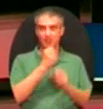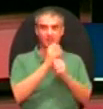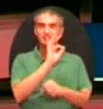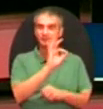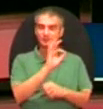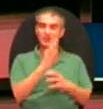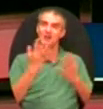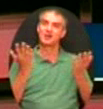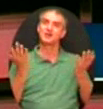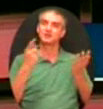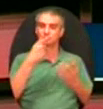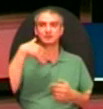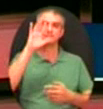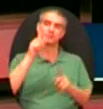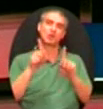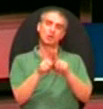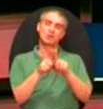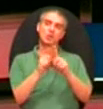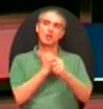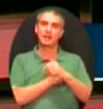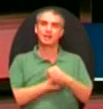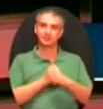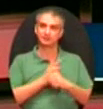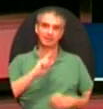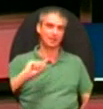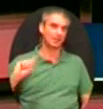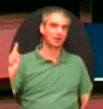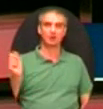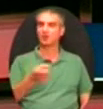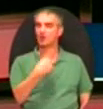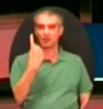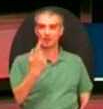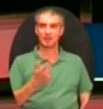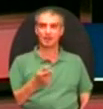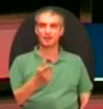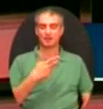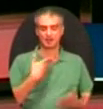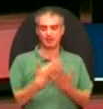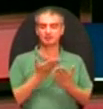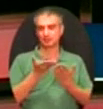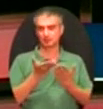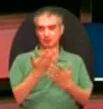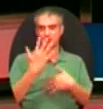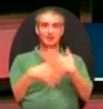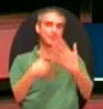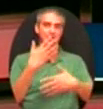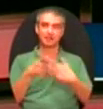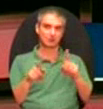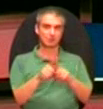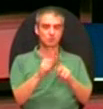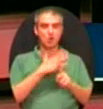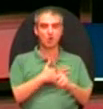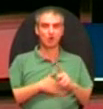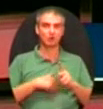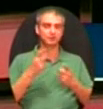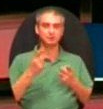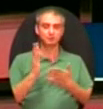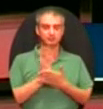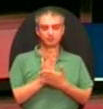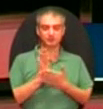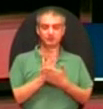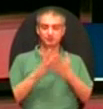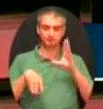שלו, אז הוא יצביע, כמו שלצערי הרב, כל ההצעה הזאת היא מתגלגלת, כאילו רוצים